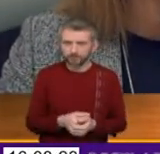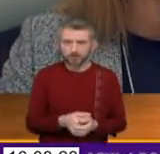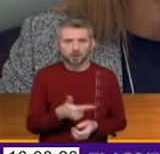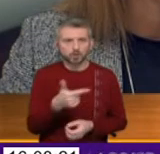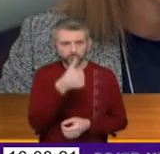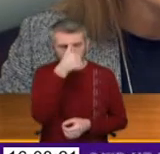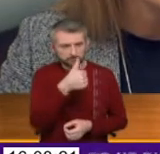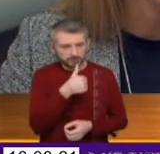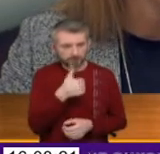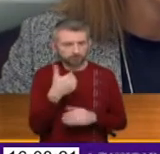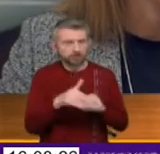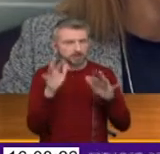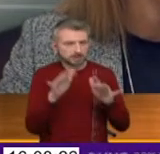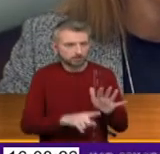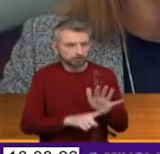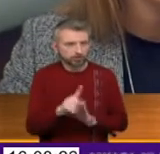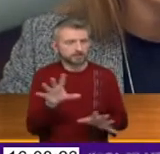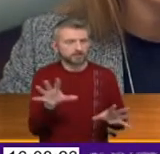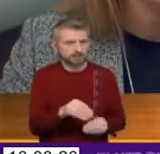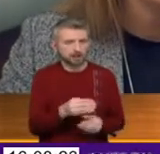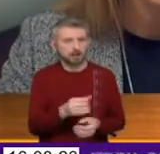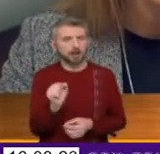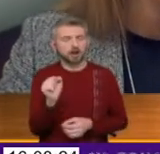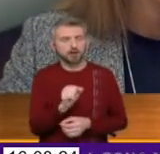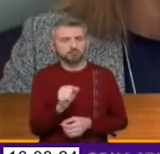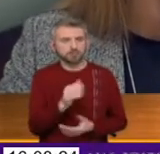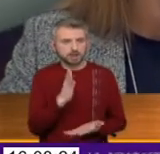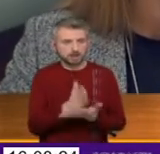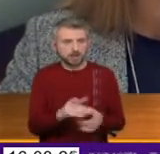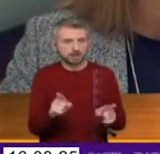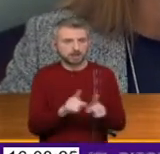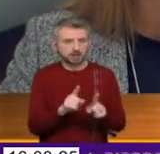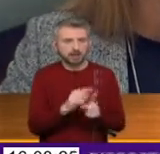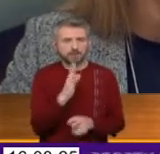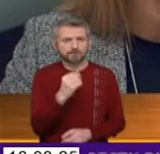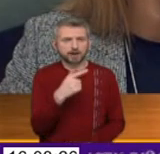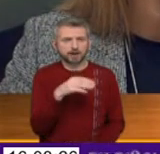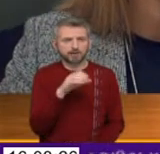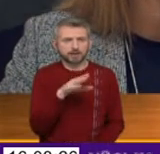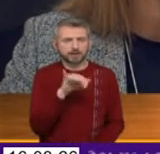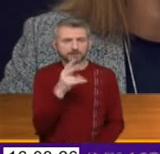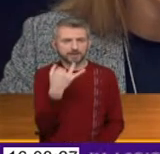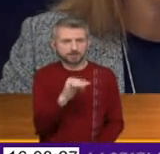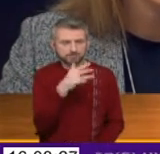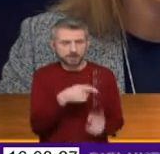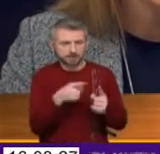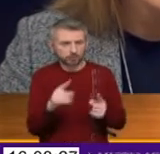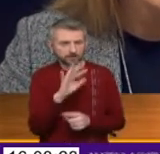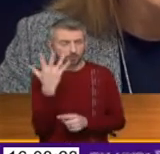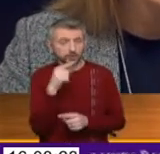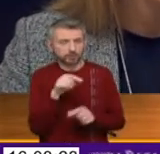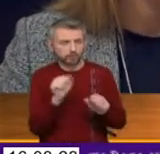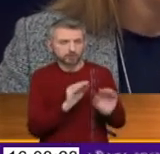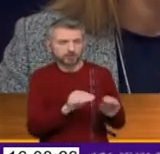Грудень місяць, вже сніг починався, все. А є такий вегетативний період в дерев, коли їх можна